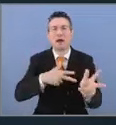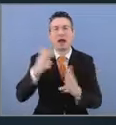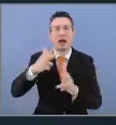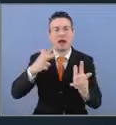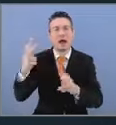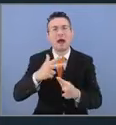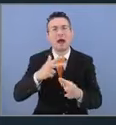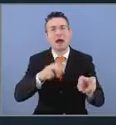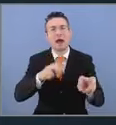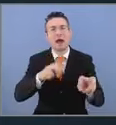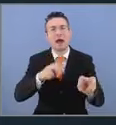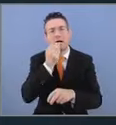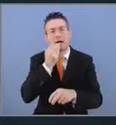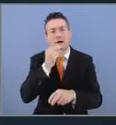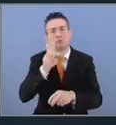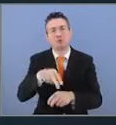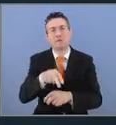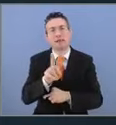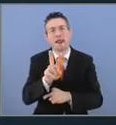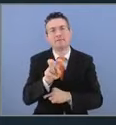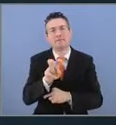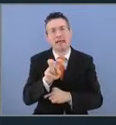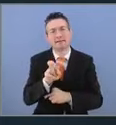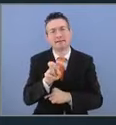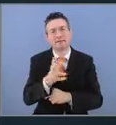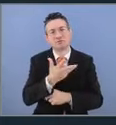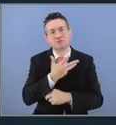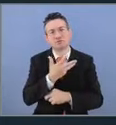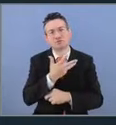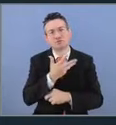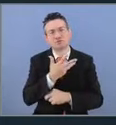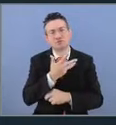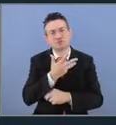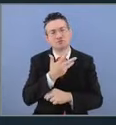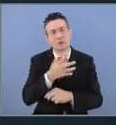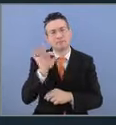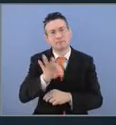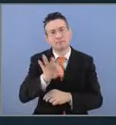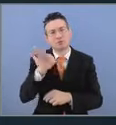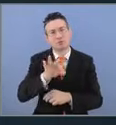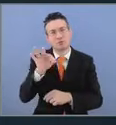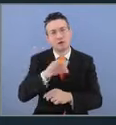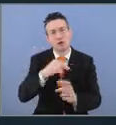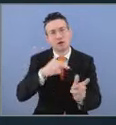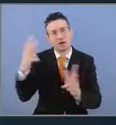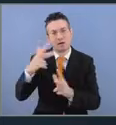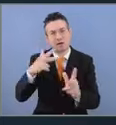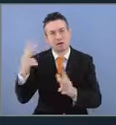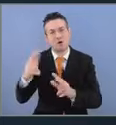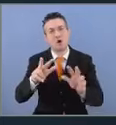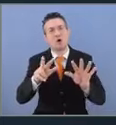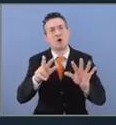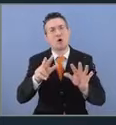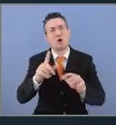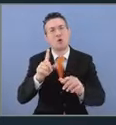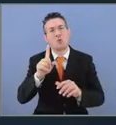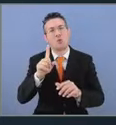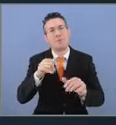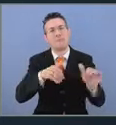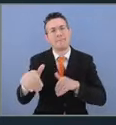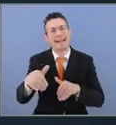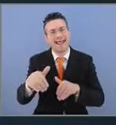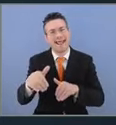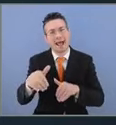2020, che vede un valore di esportazioni pari ad oltre 1 miliardo di euro, quindi sostanzialmente ai livelli